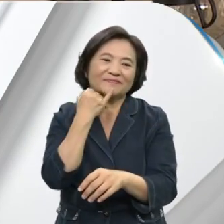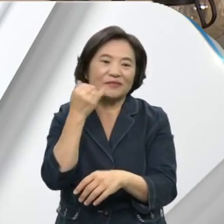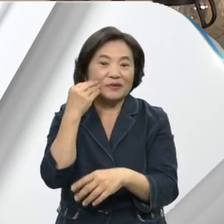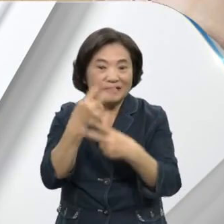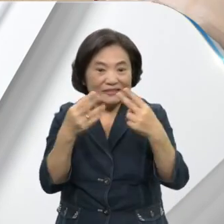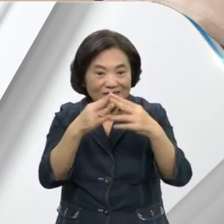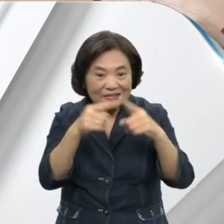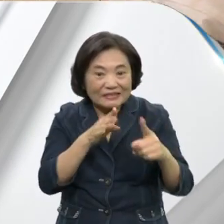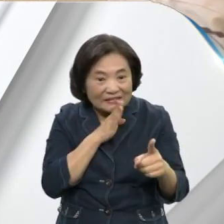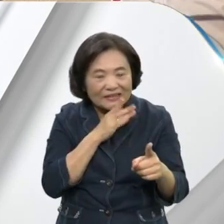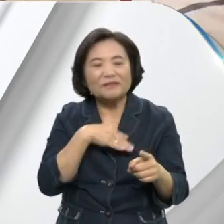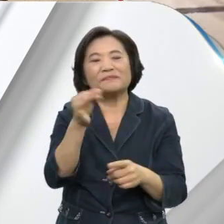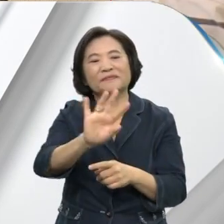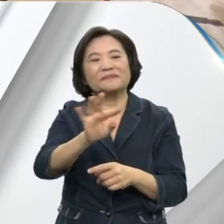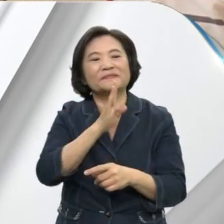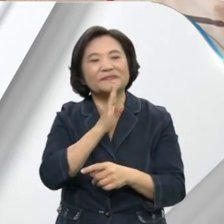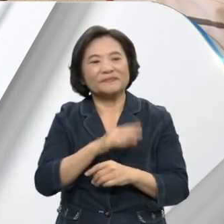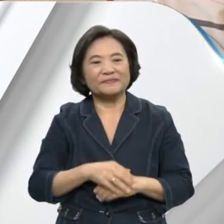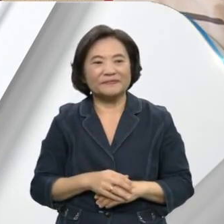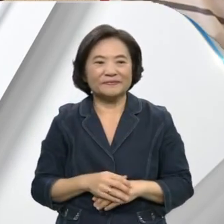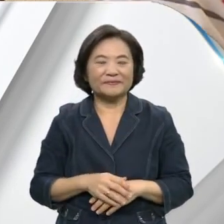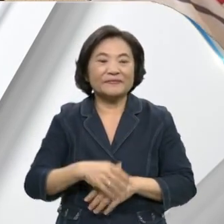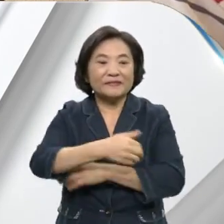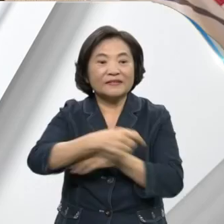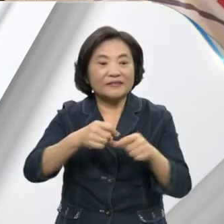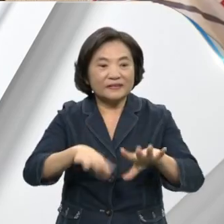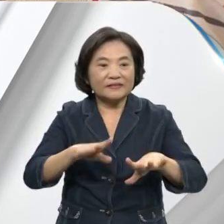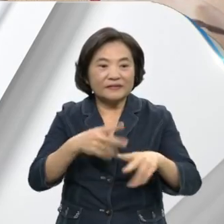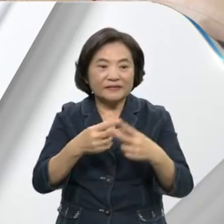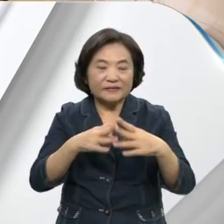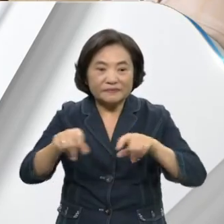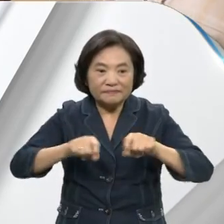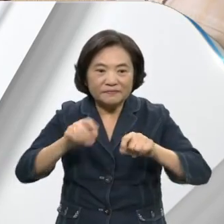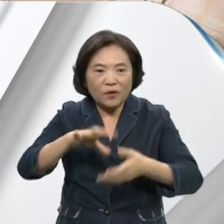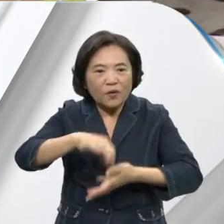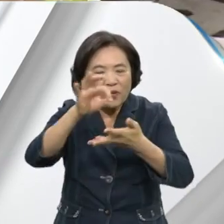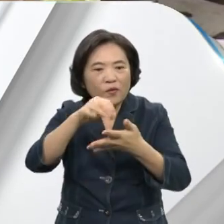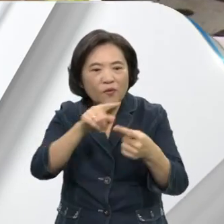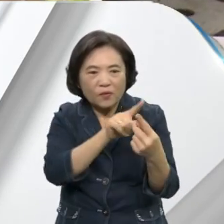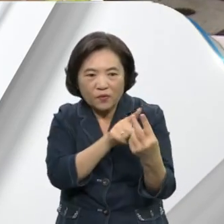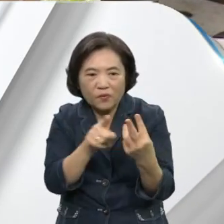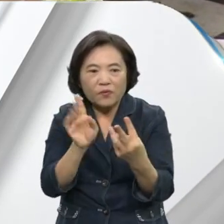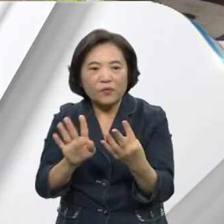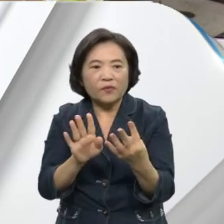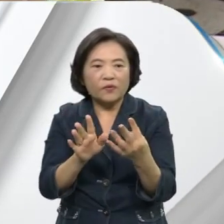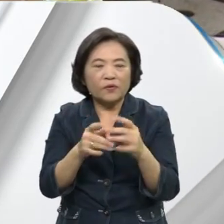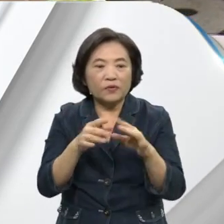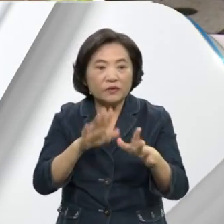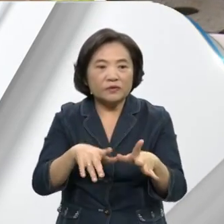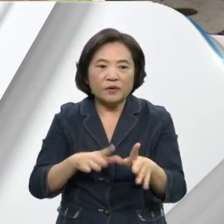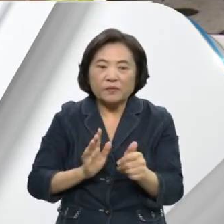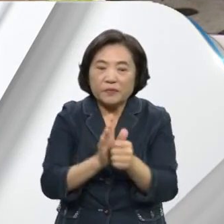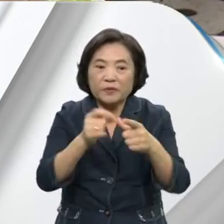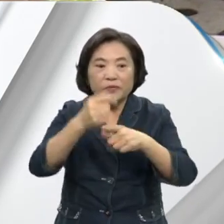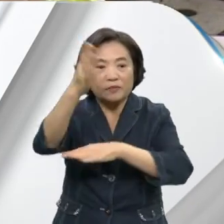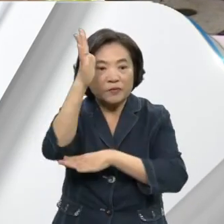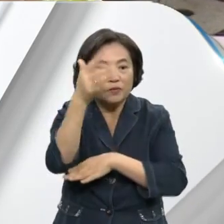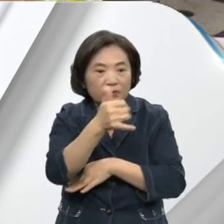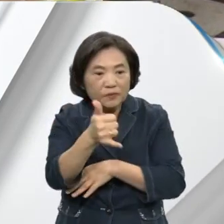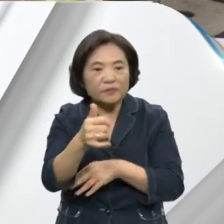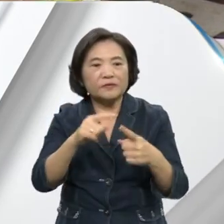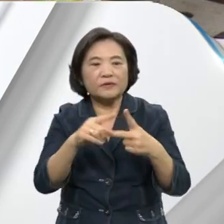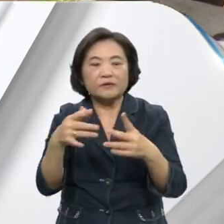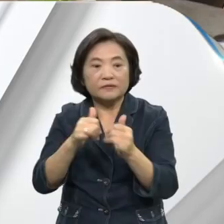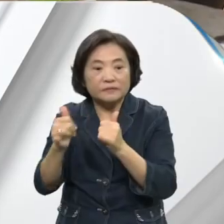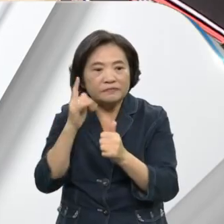计息啊。 溪州乡公所讲，客家发展计划有提出几个目标，包括鼓励公告人员还有民众